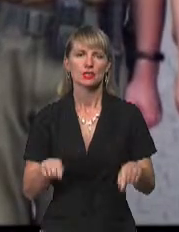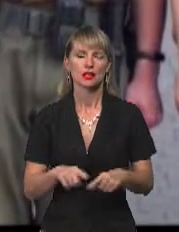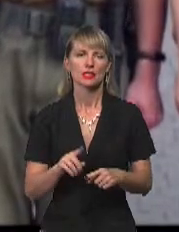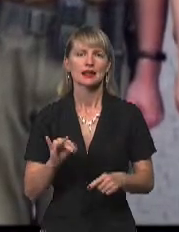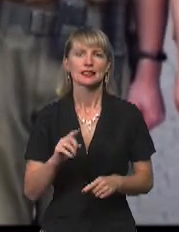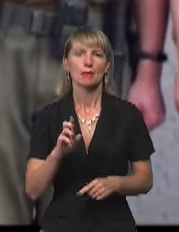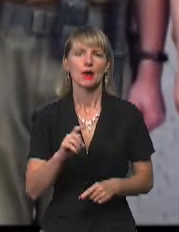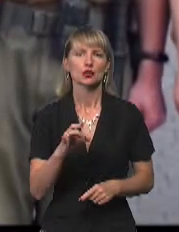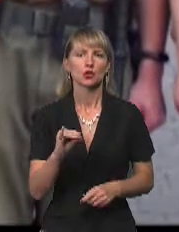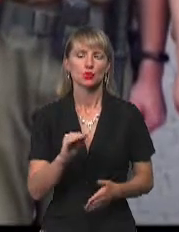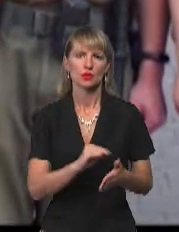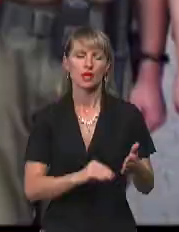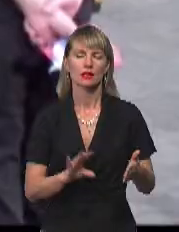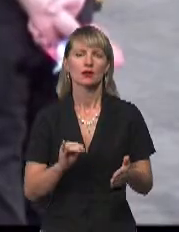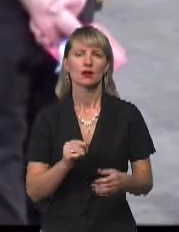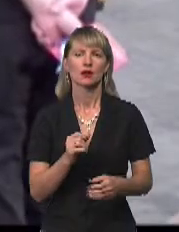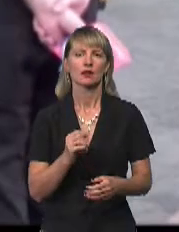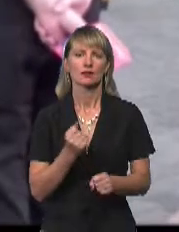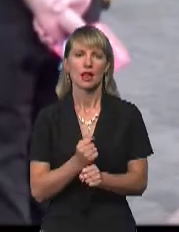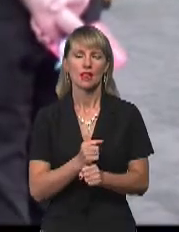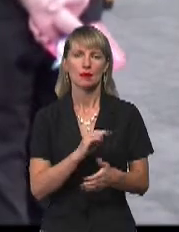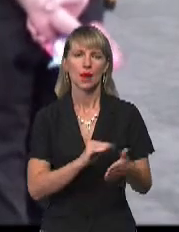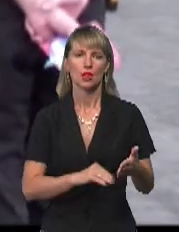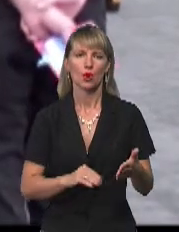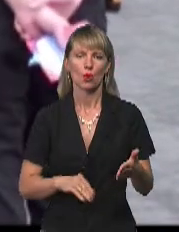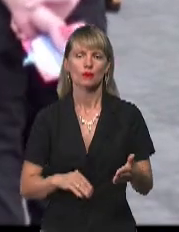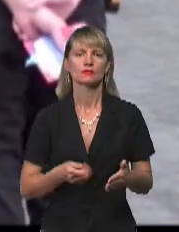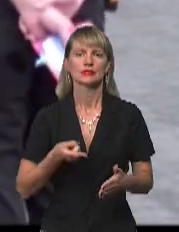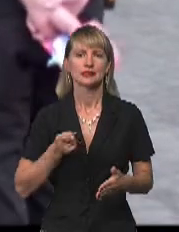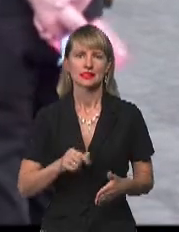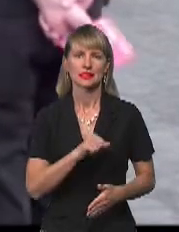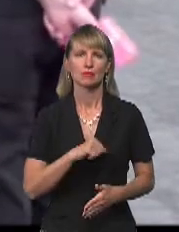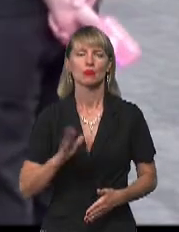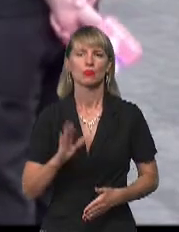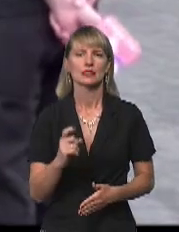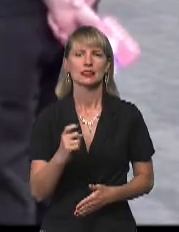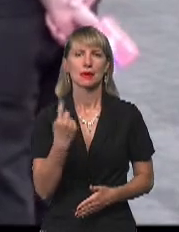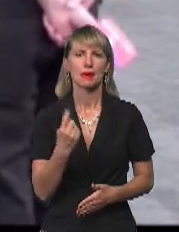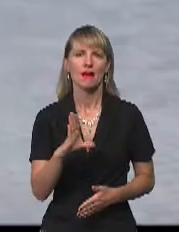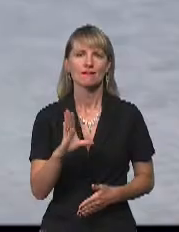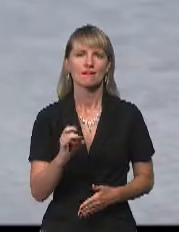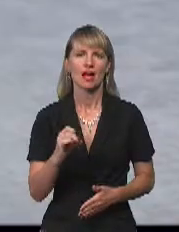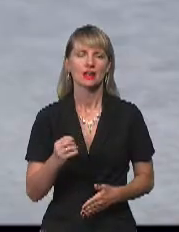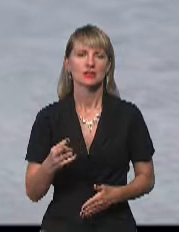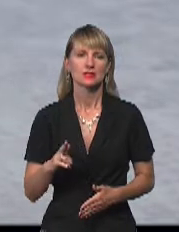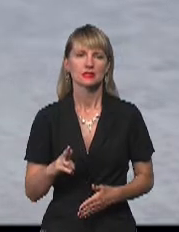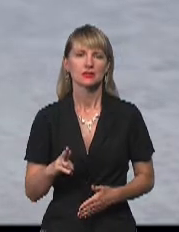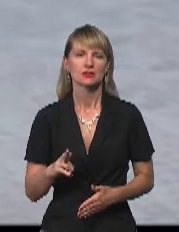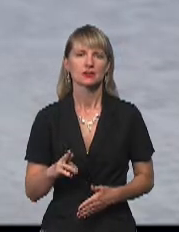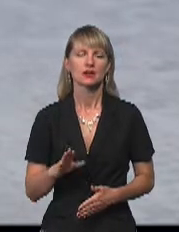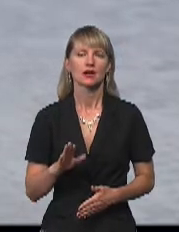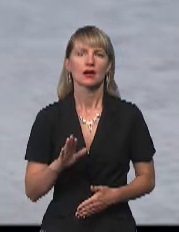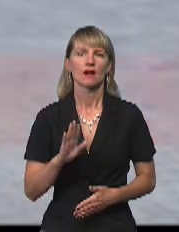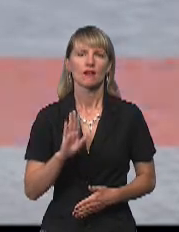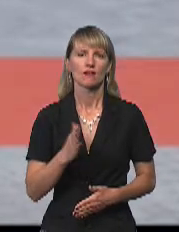базою даних та складати протоколи. Дійсно самостійними вони будуть з 1 вересня. У нарядах Національної